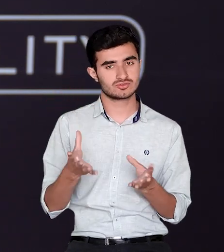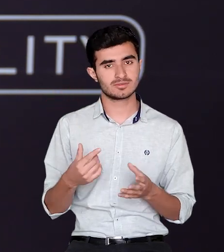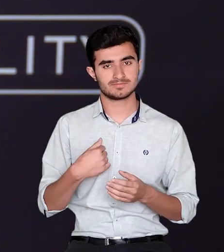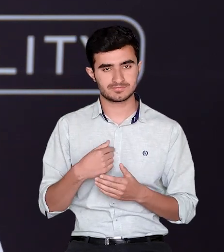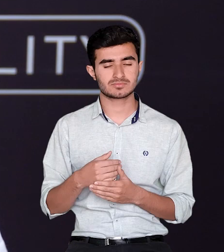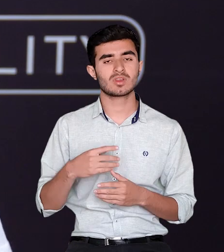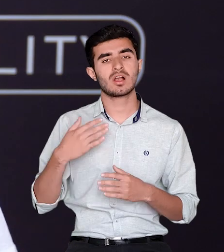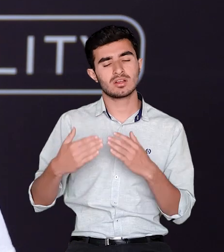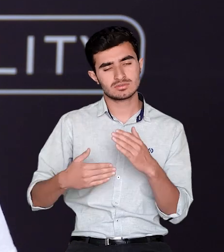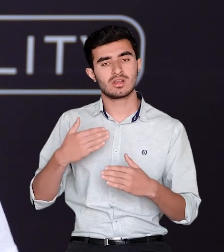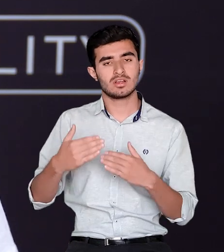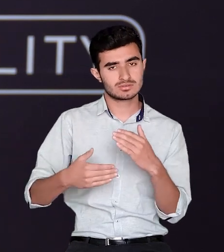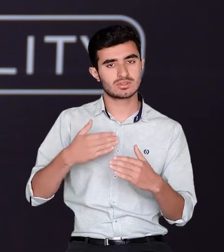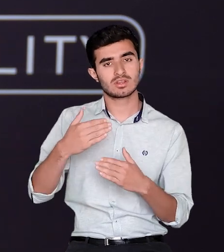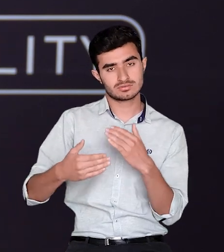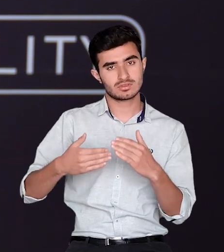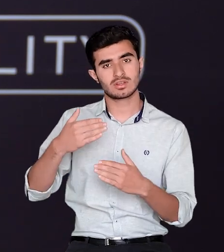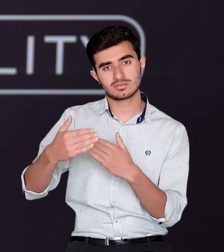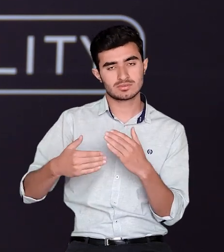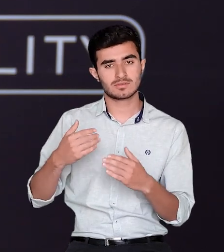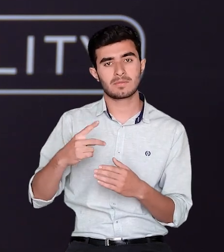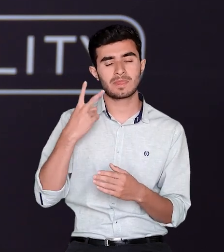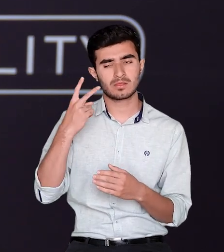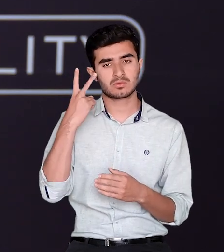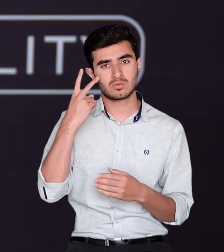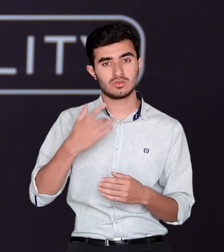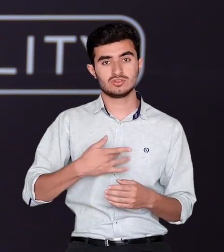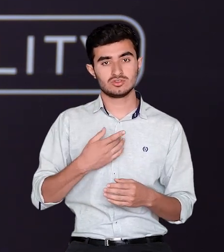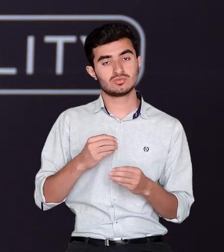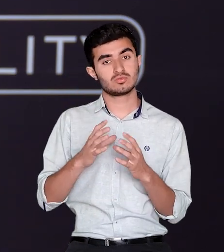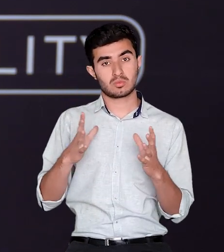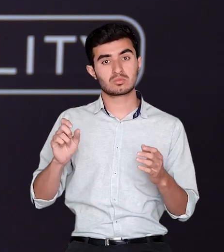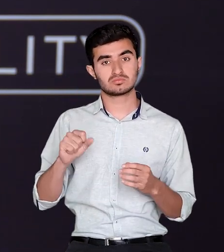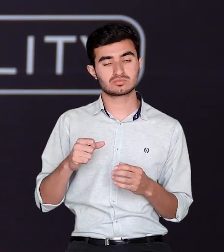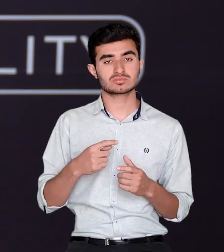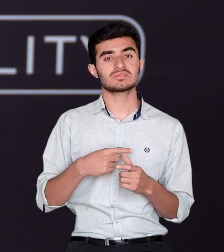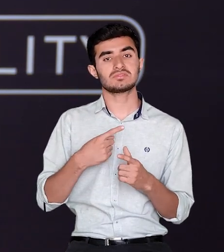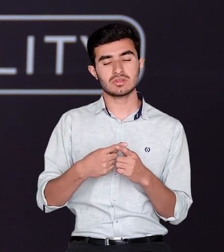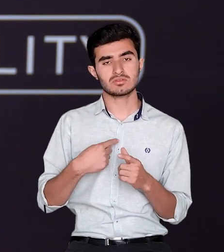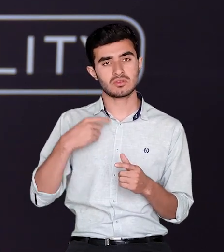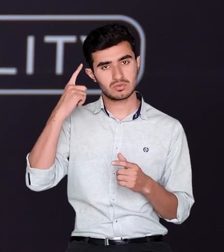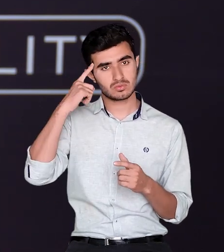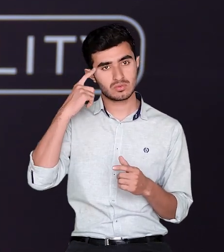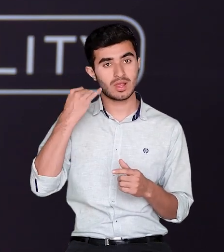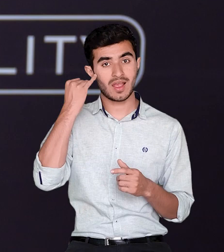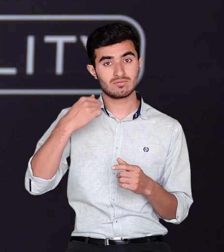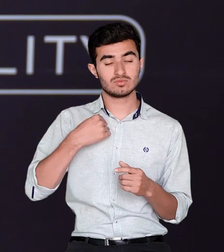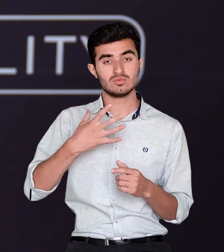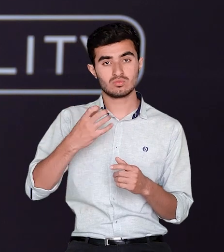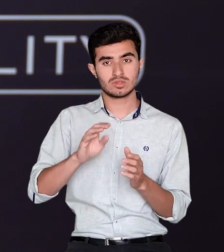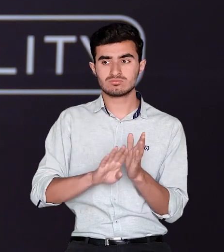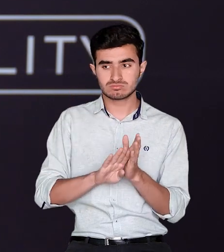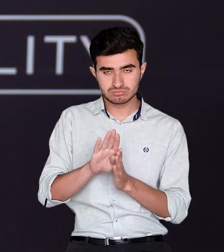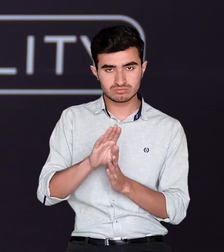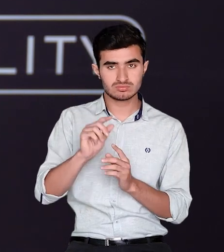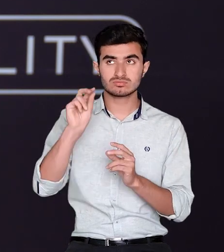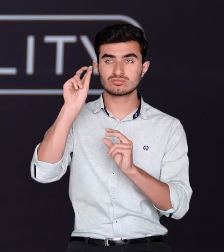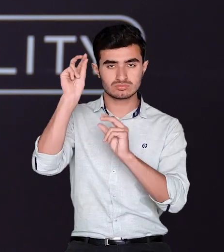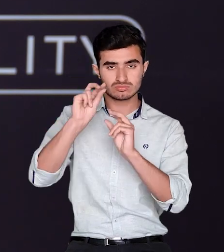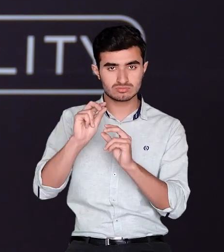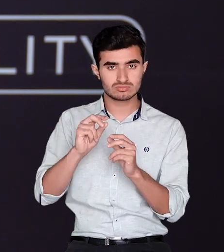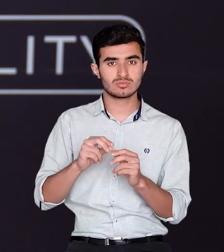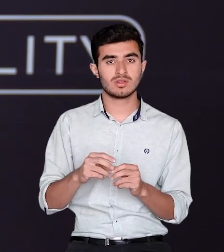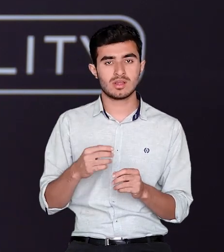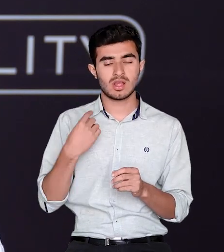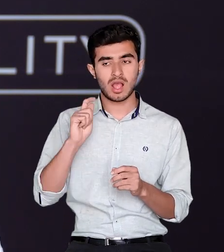मुझे अगर आगे जाना है तो आई नीड बेटर इक्विपमेंट। So I started to do my research and then I